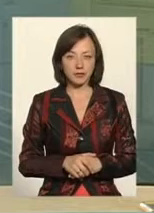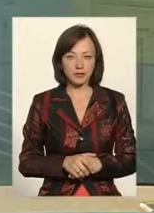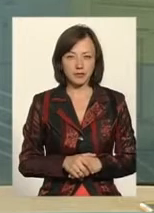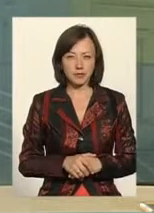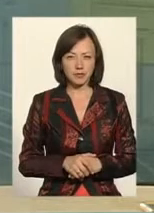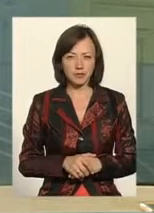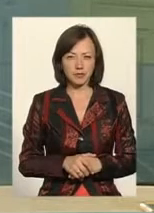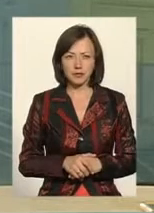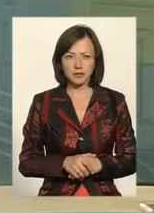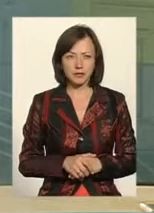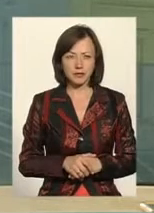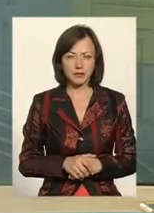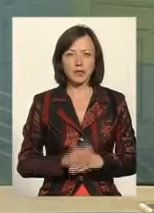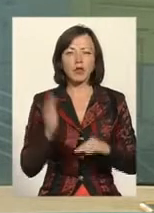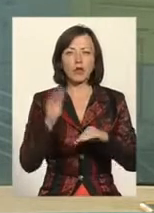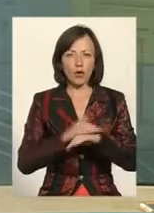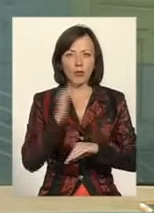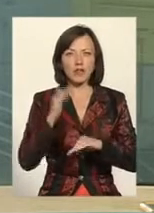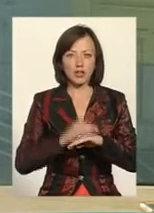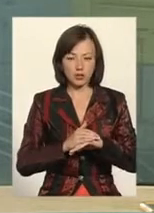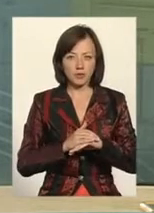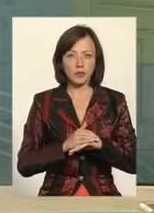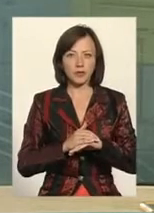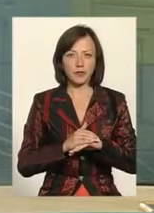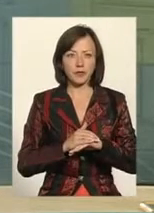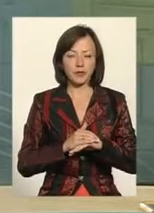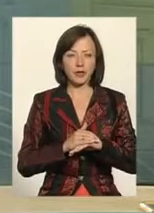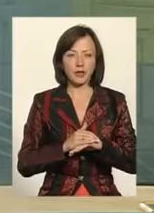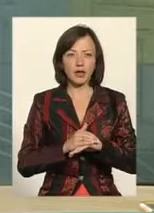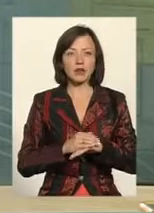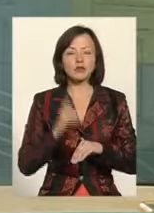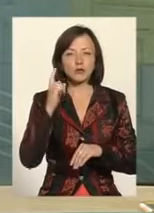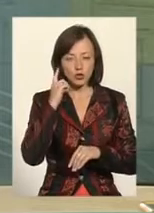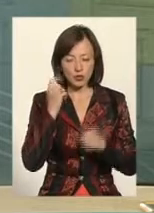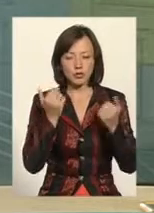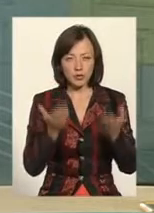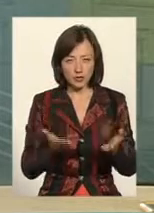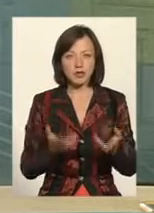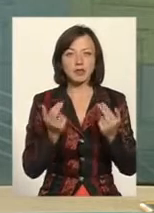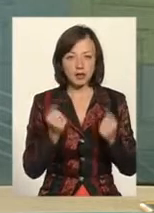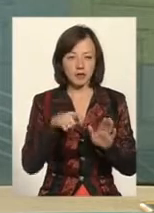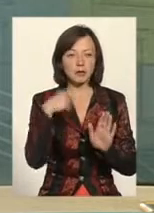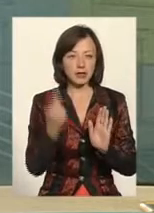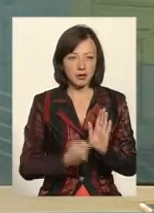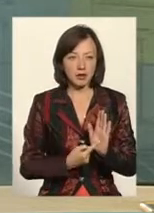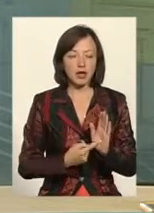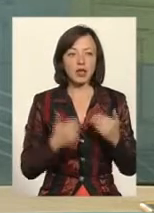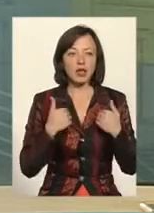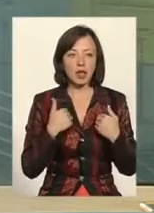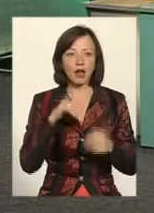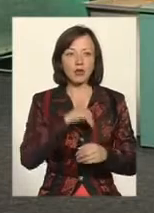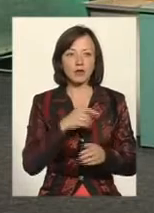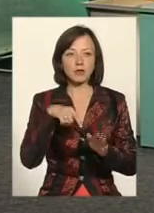Алло, алло, вітаємо. Ми чуємо вас. Добрий вечір. Добрий вечір. Алло. Добрий вечір. Ми чуємо вас. Ставте, будь ласка, запитання. Я хотів